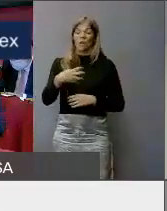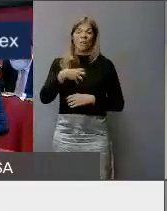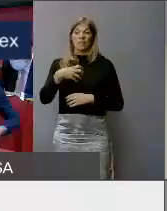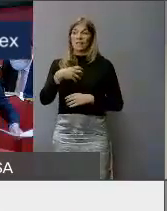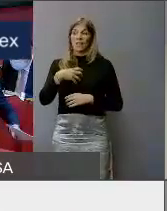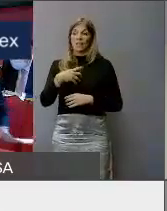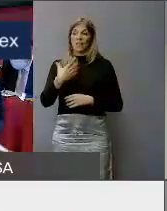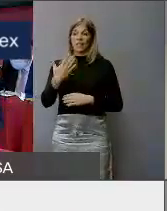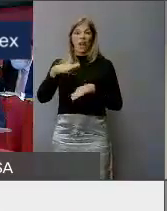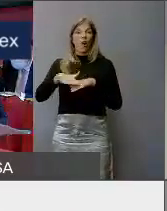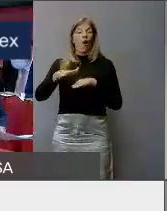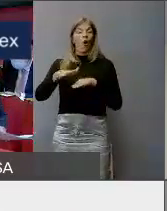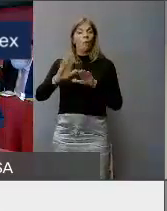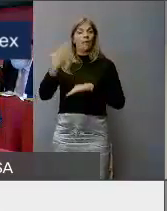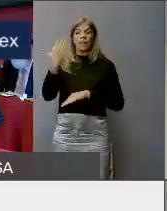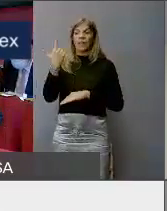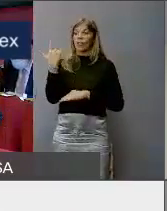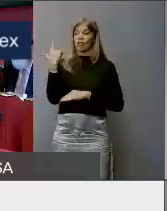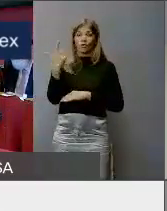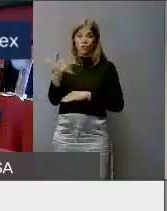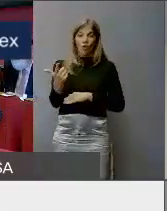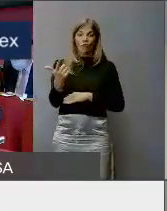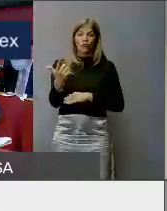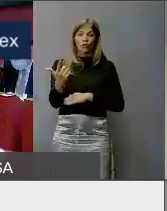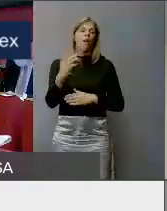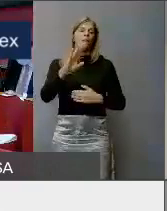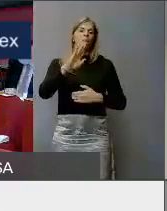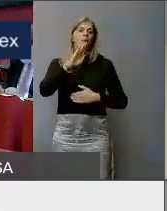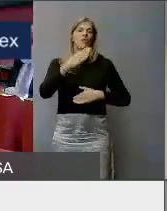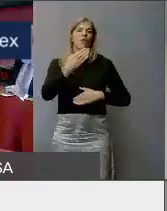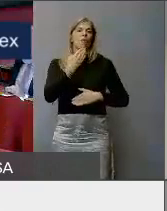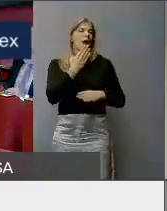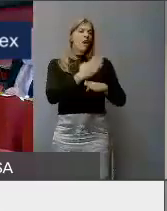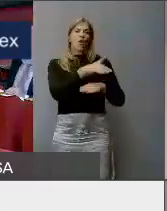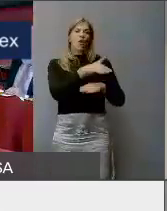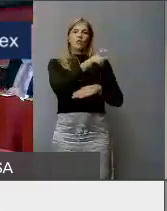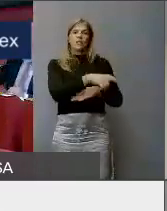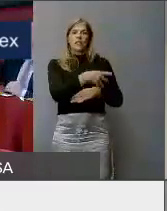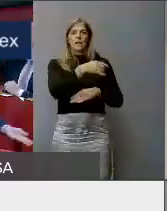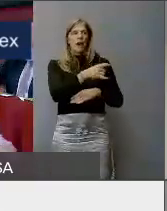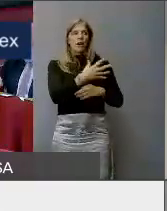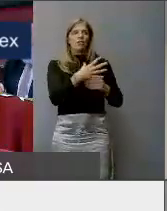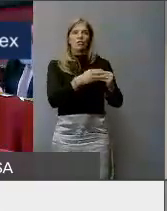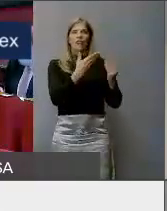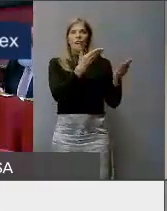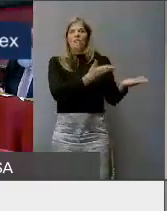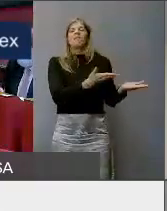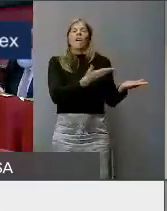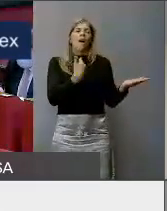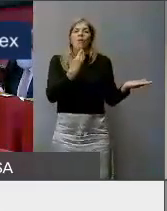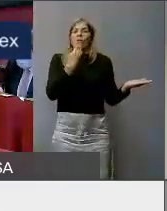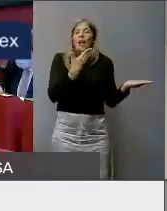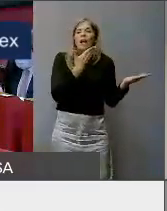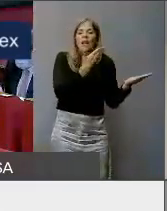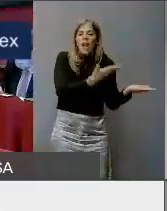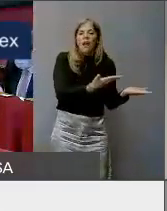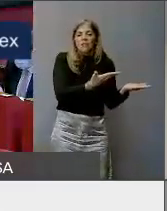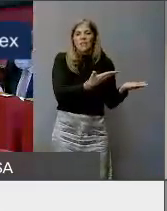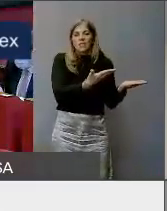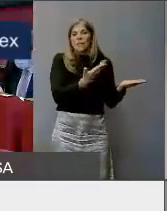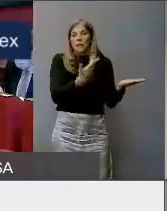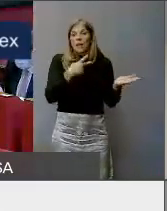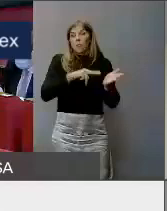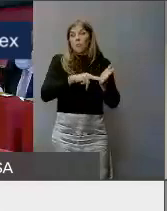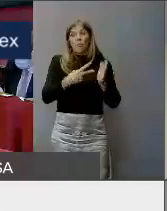cioè qualcuno che lo fa a questo punto io lo ringrazio non posso fare altro perché senza qualcuno della maggioranza che si pone questo problema